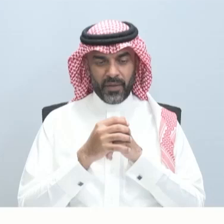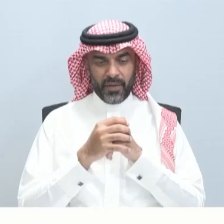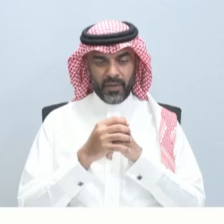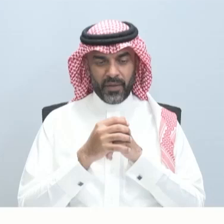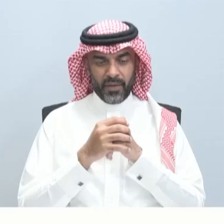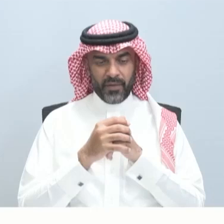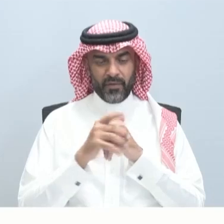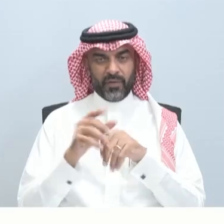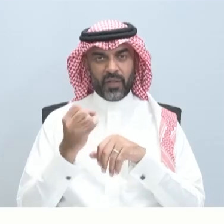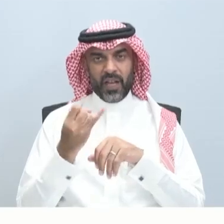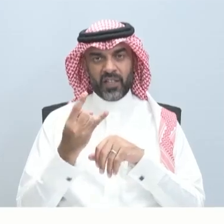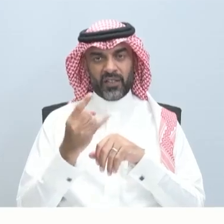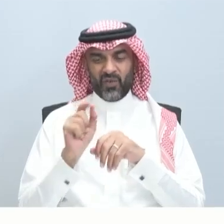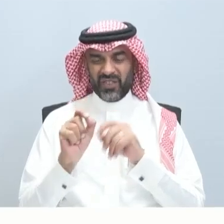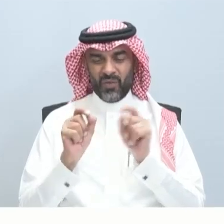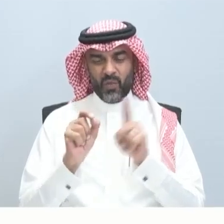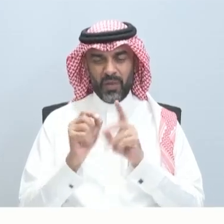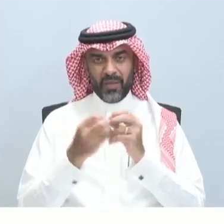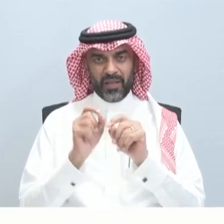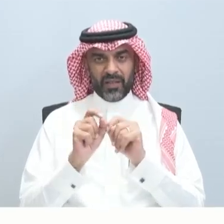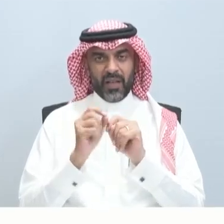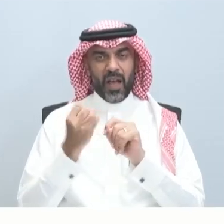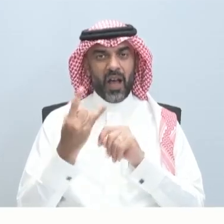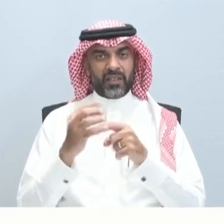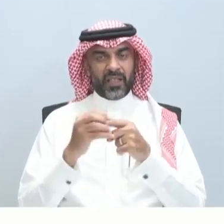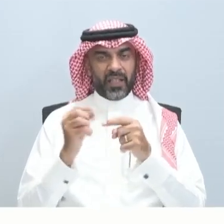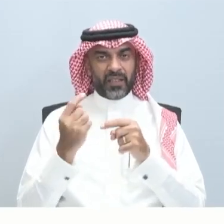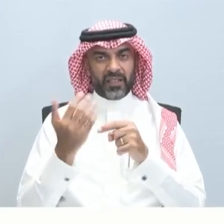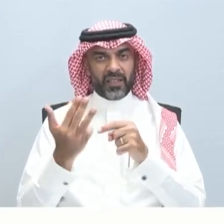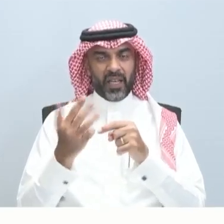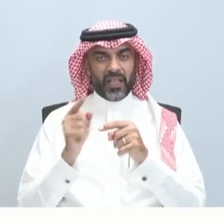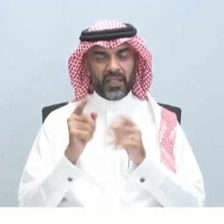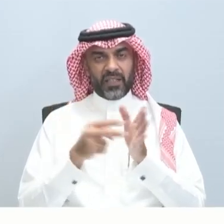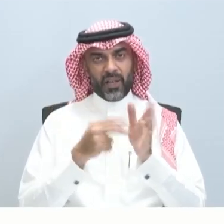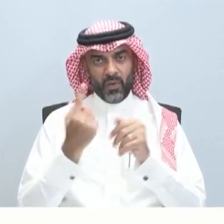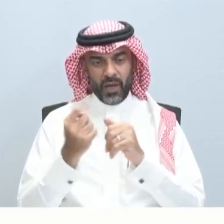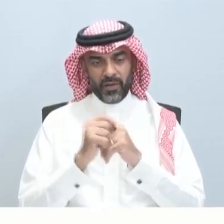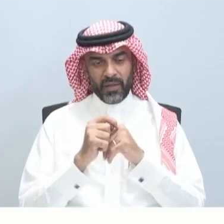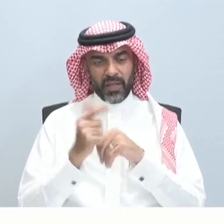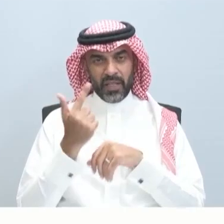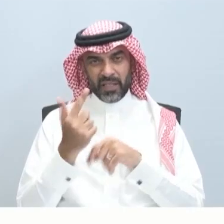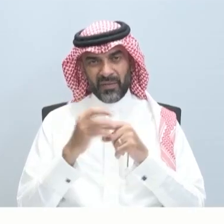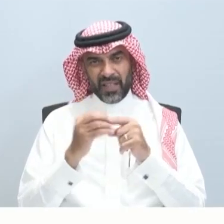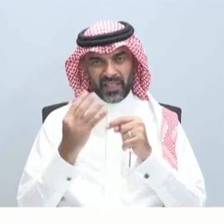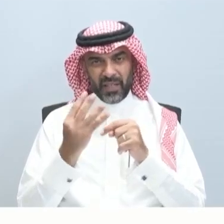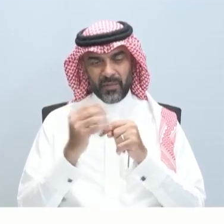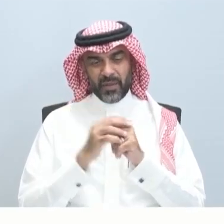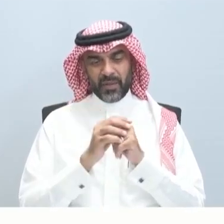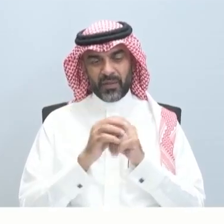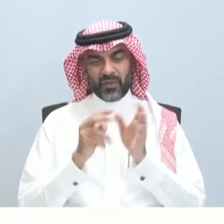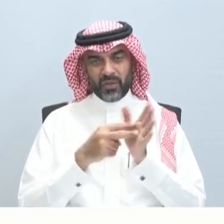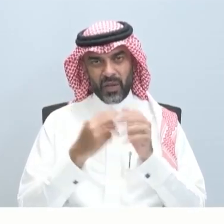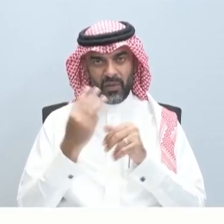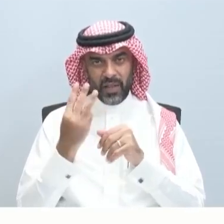عشره عشره مطروحا منها تسعه تساوي واحد سبعه مطروحا منها اربعه تساوي